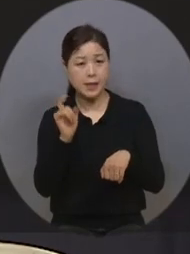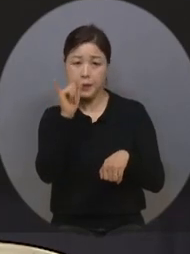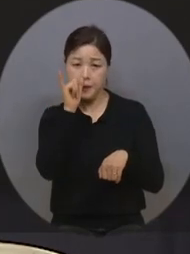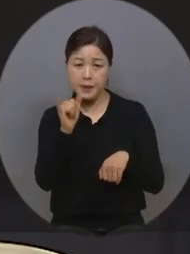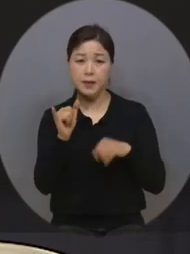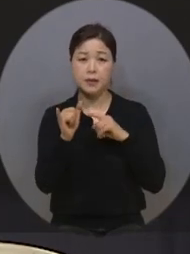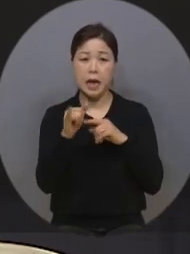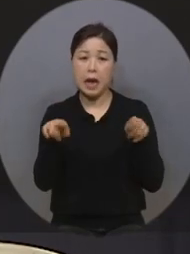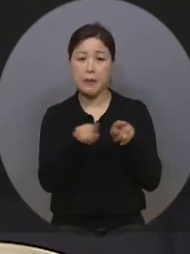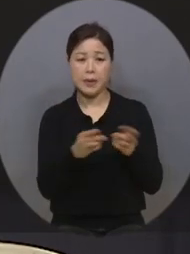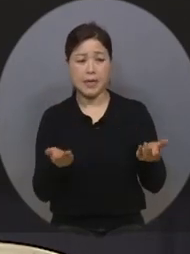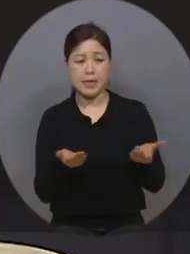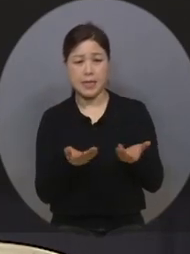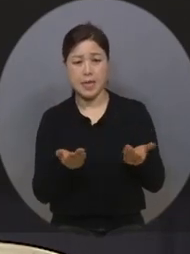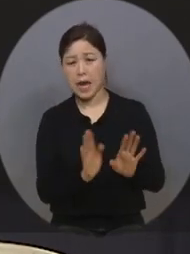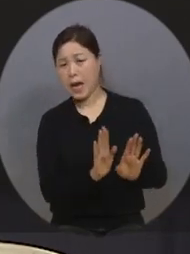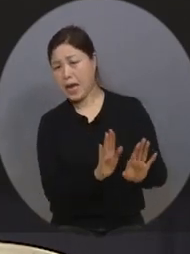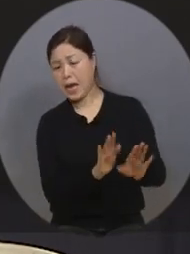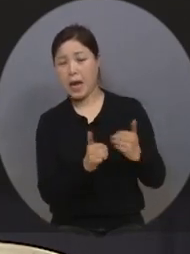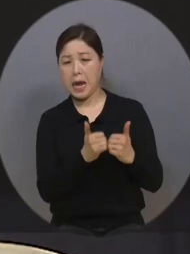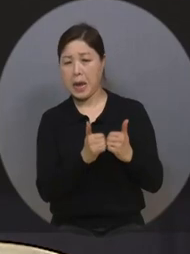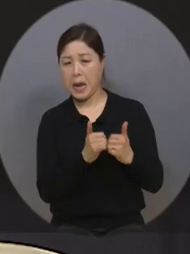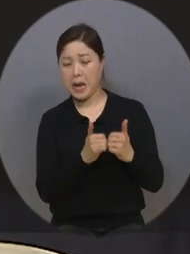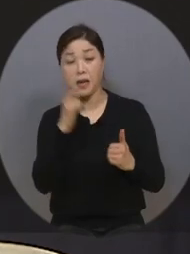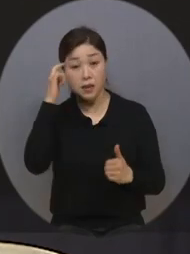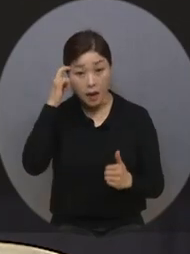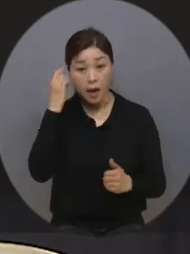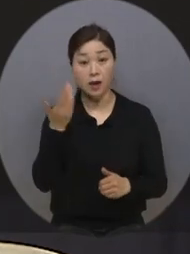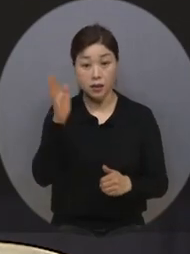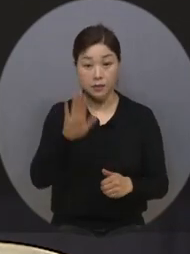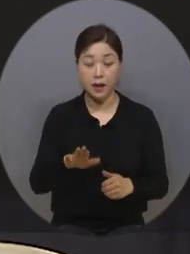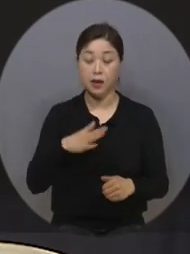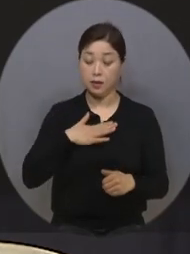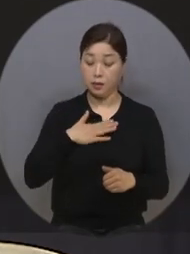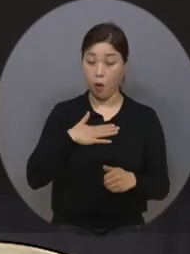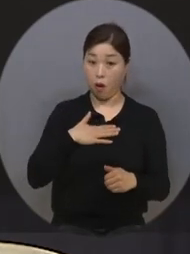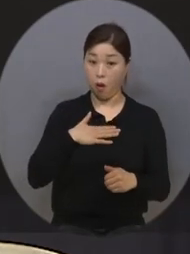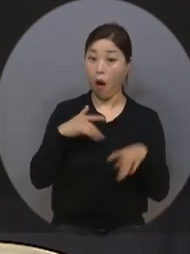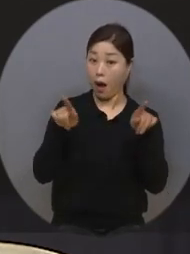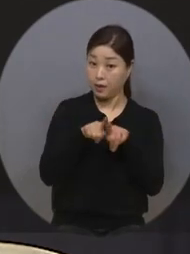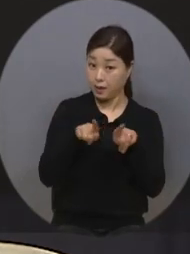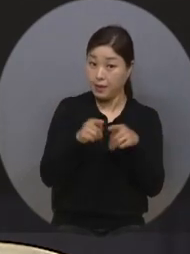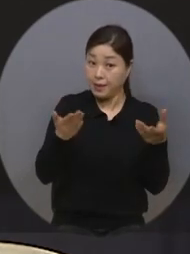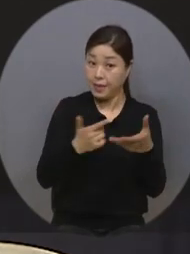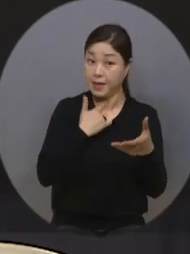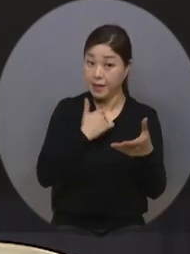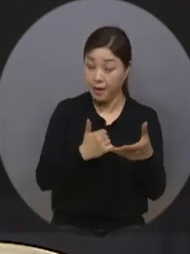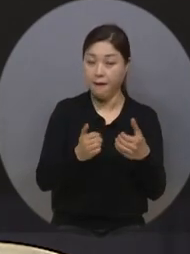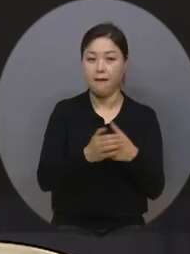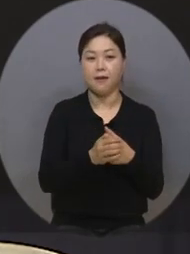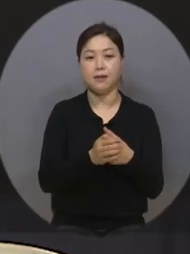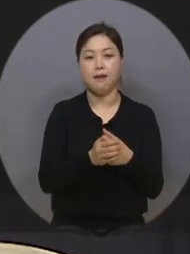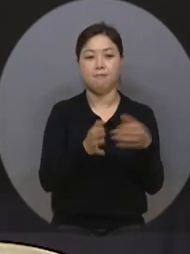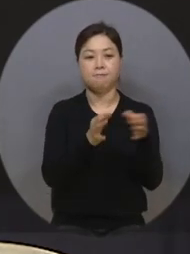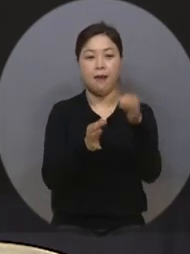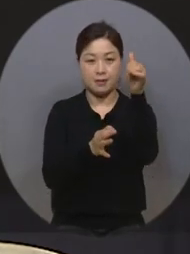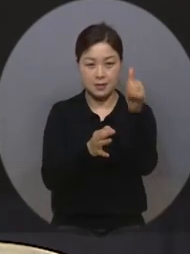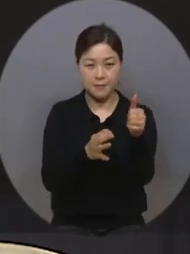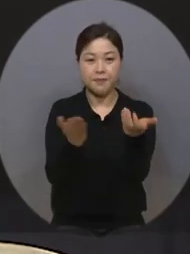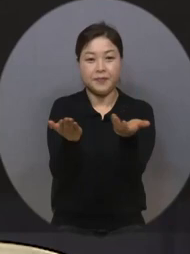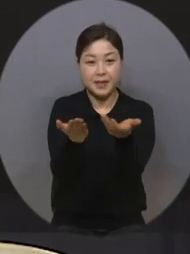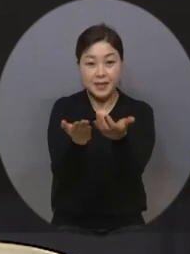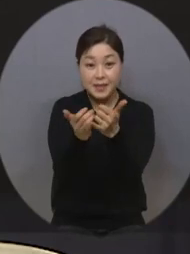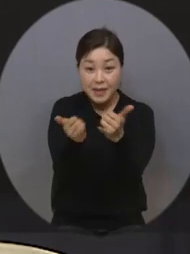함께 일하는 것을 어려워합니다. 하지만 저와 같이 일하는 점장님과 동료들처럼